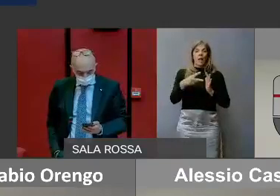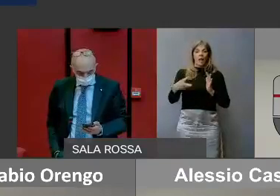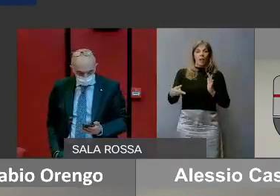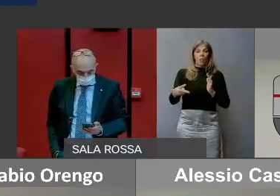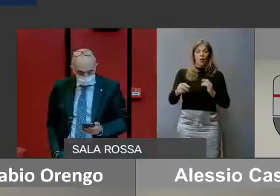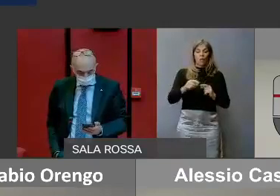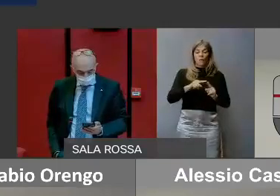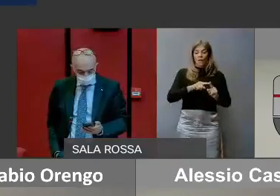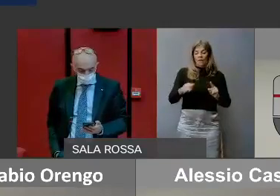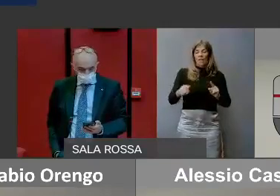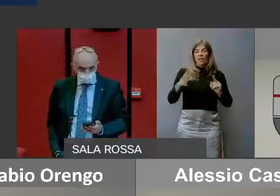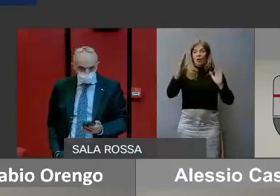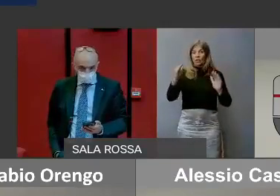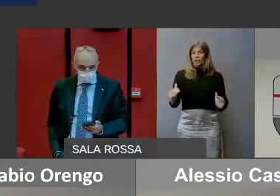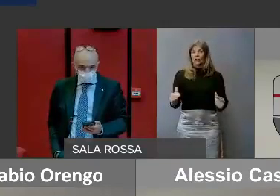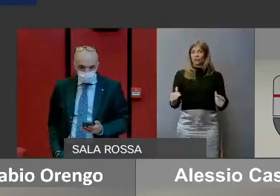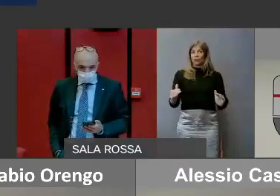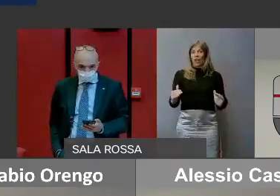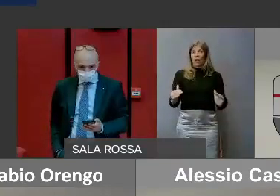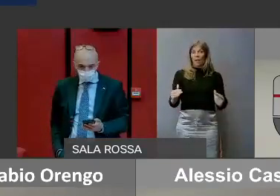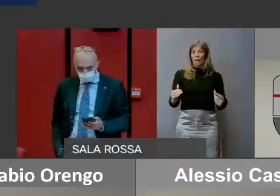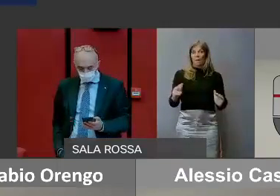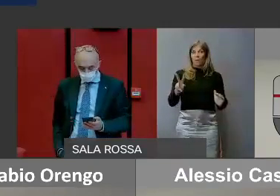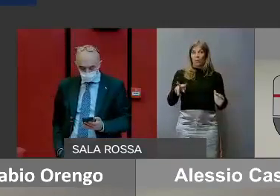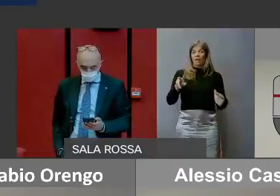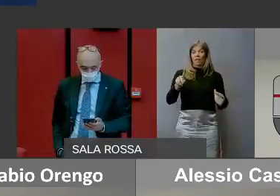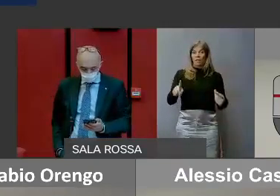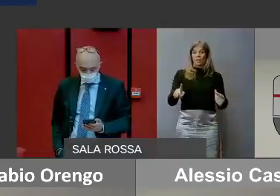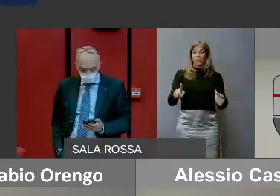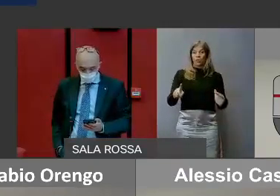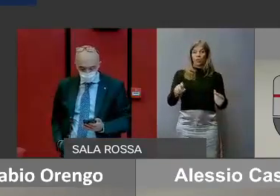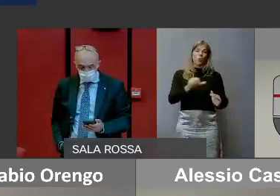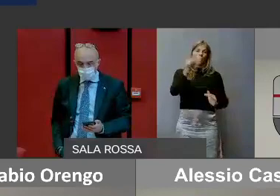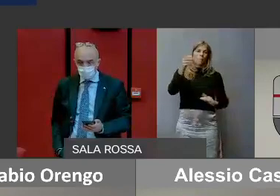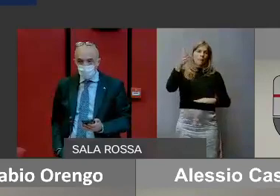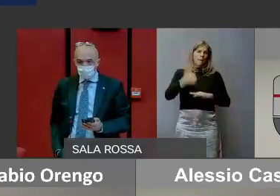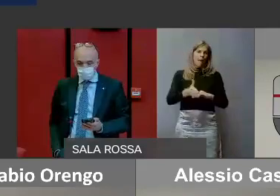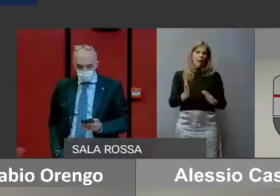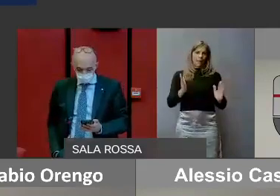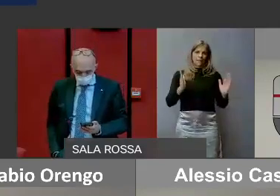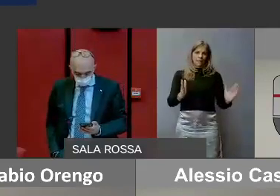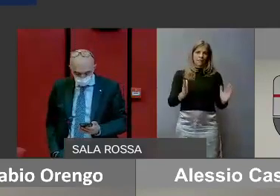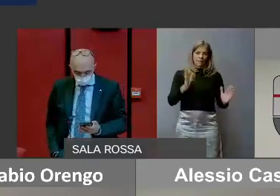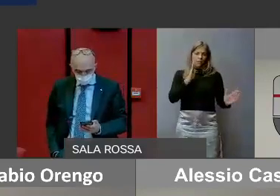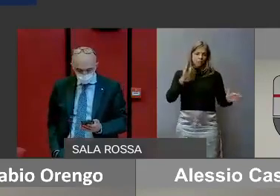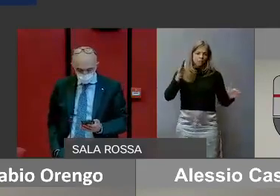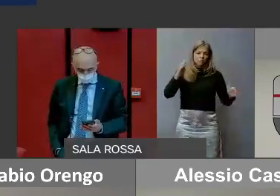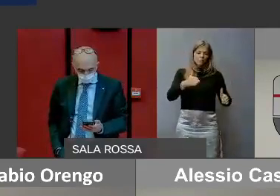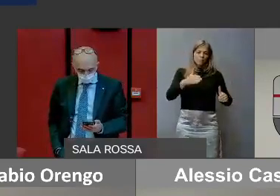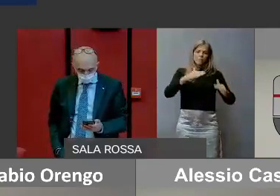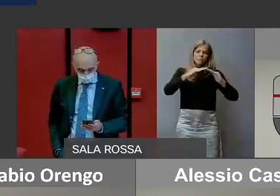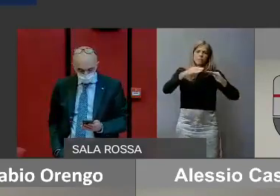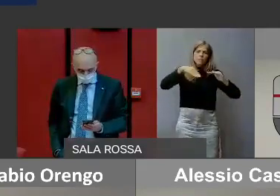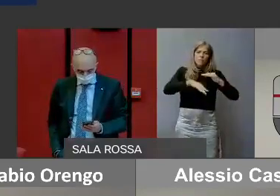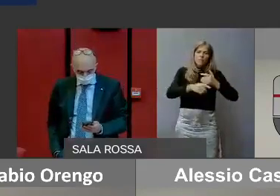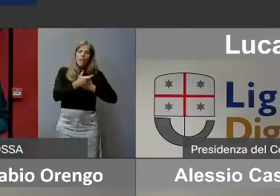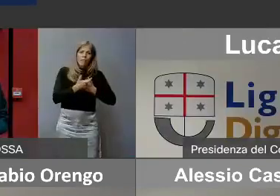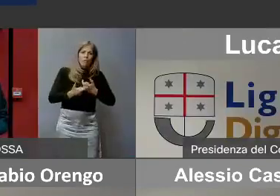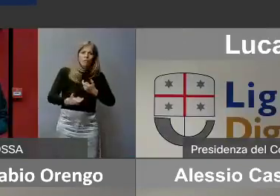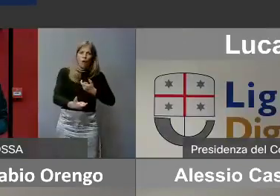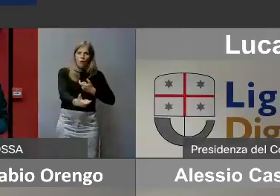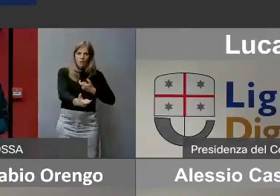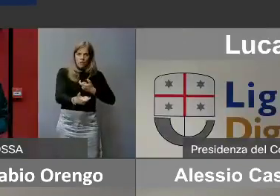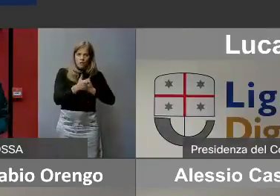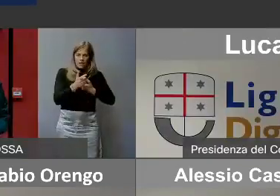lotto è finalizzato a quello che ha rifacimento della fognatura dal vareno fino a depuratore